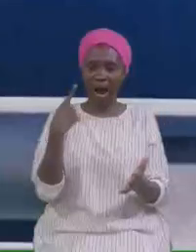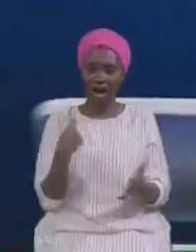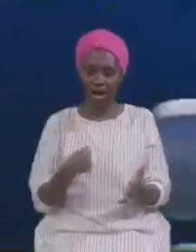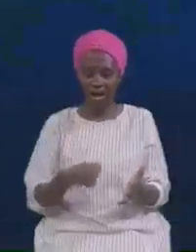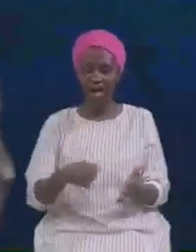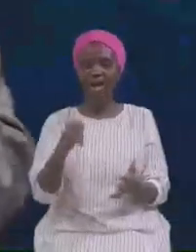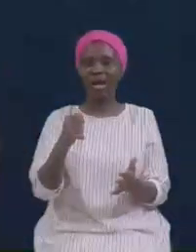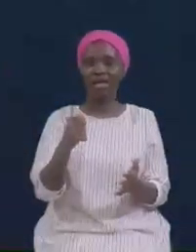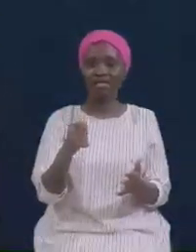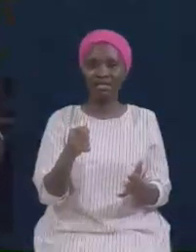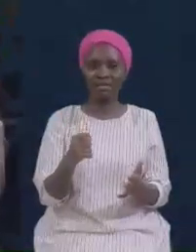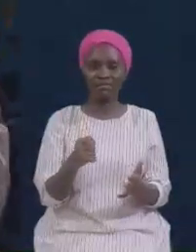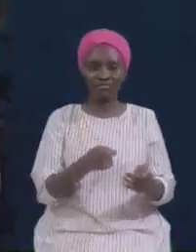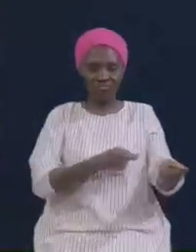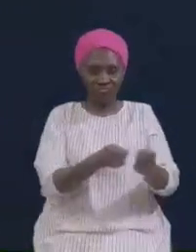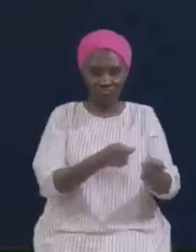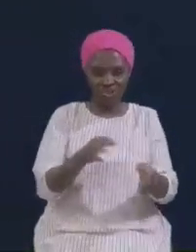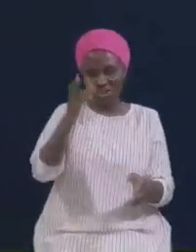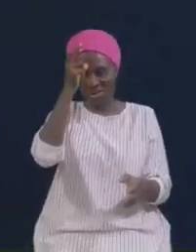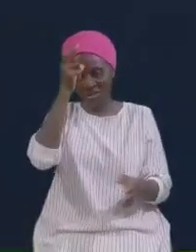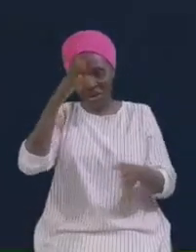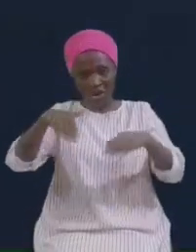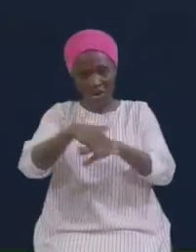Et le diable qui te pousse par-ci par-là,